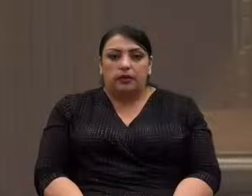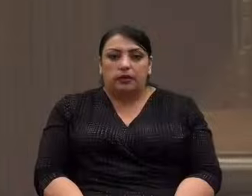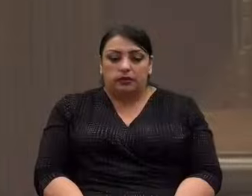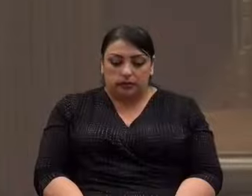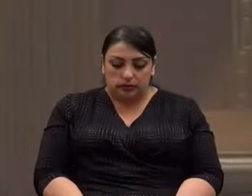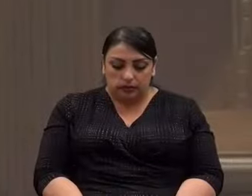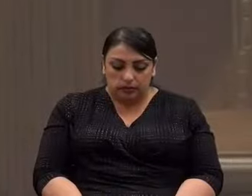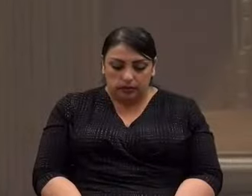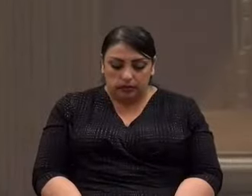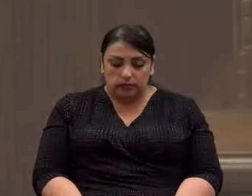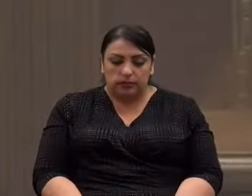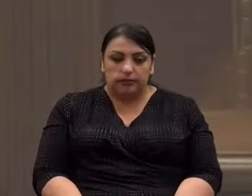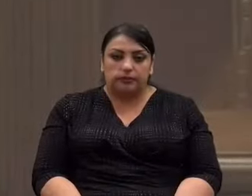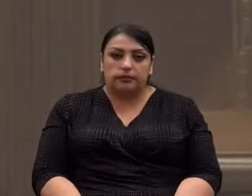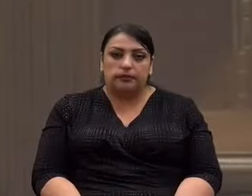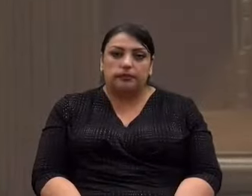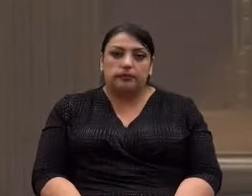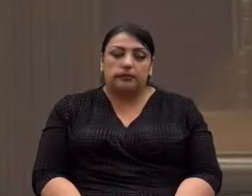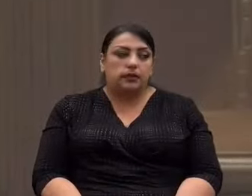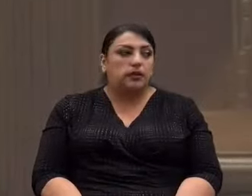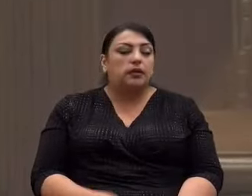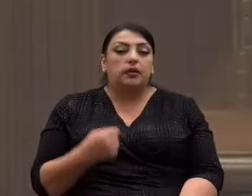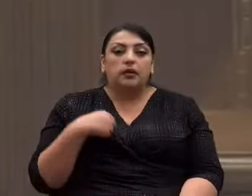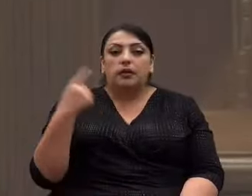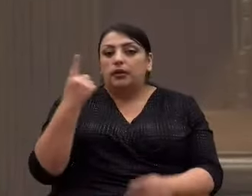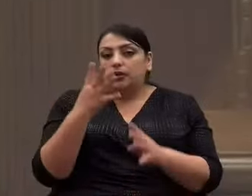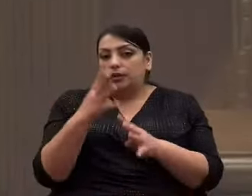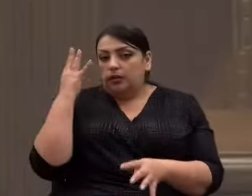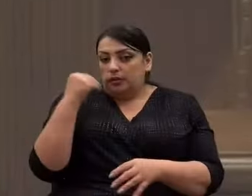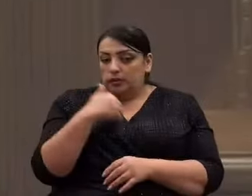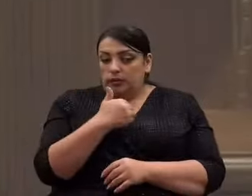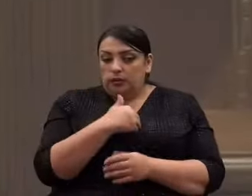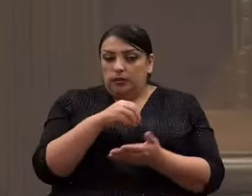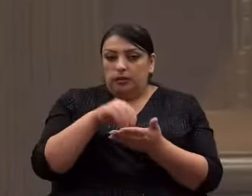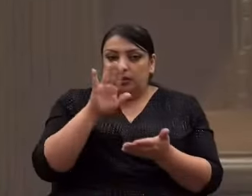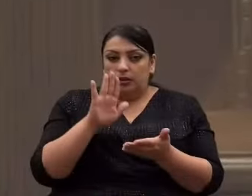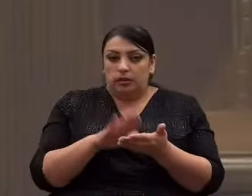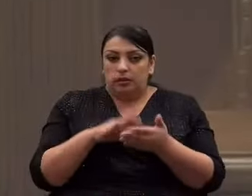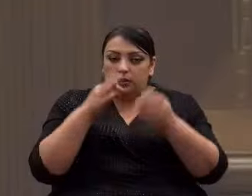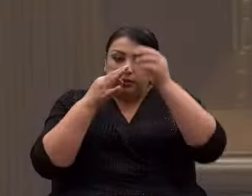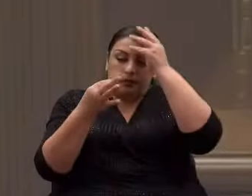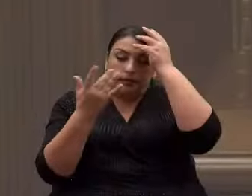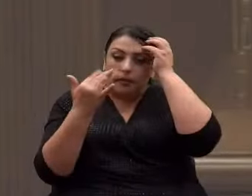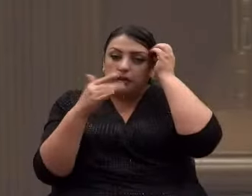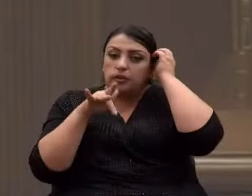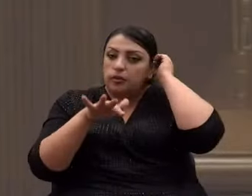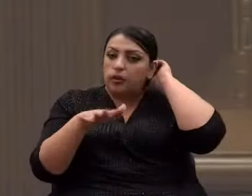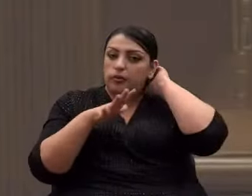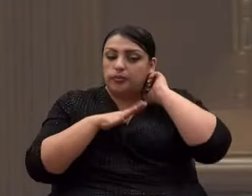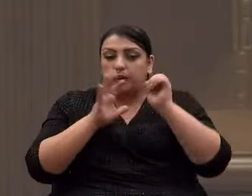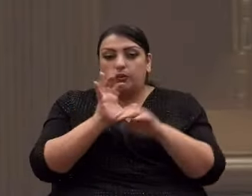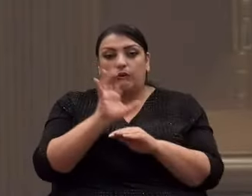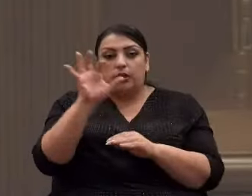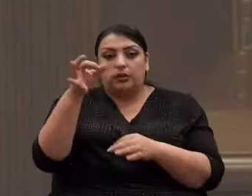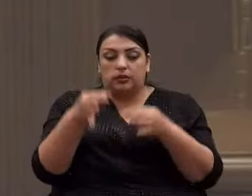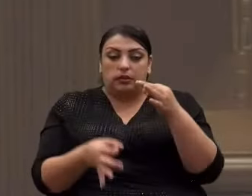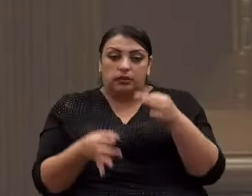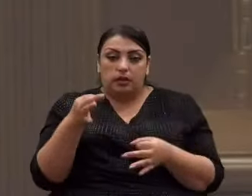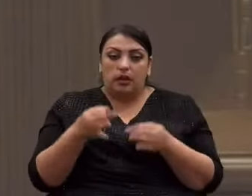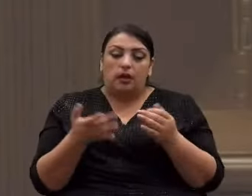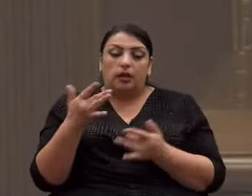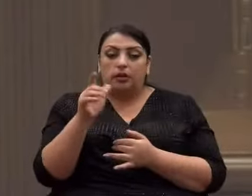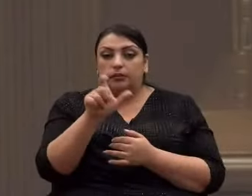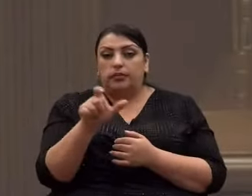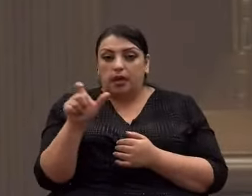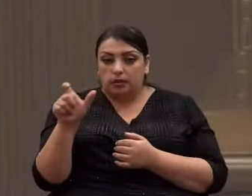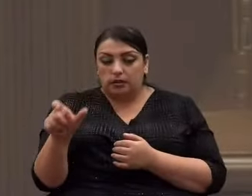եմ։ Նախ ես կարծես նշեցի, թե քանի գործ ենք ուղարկել դատարան, քանի մեղադրյալի